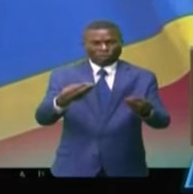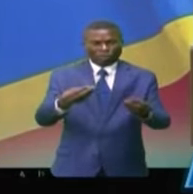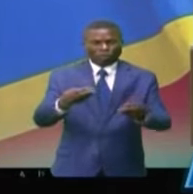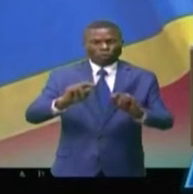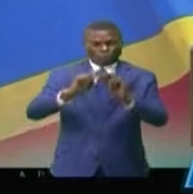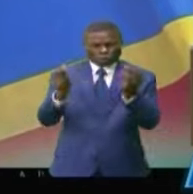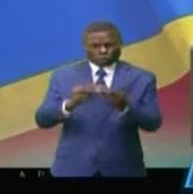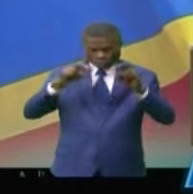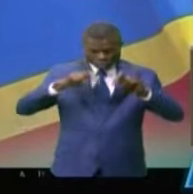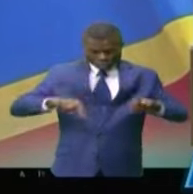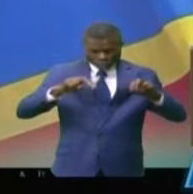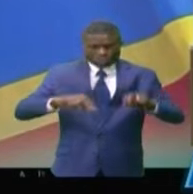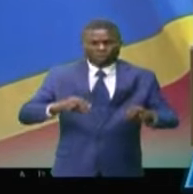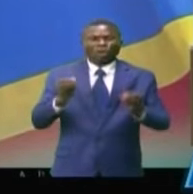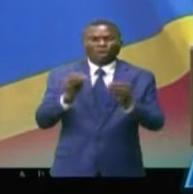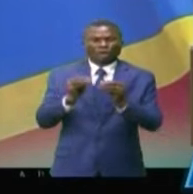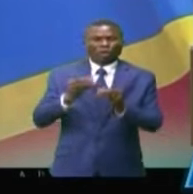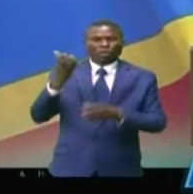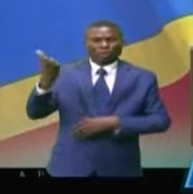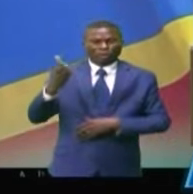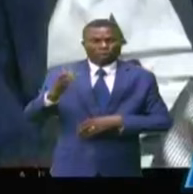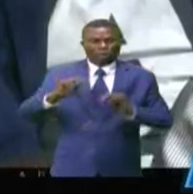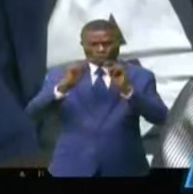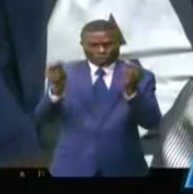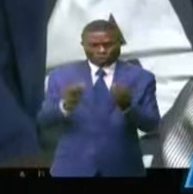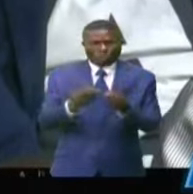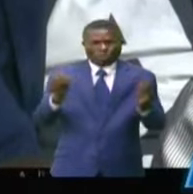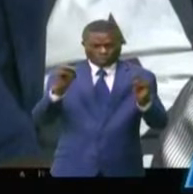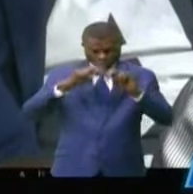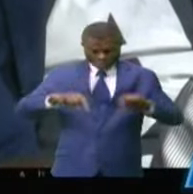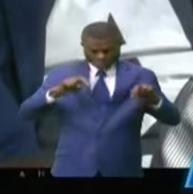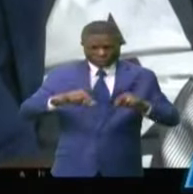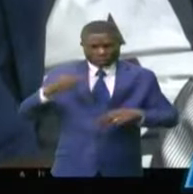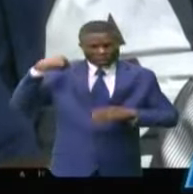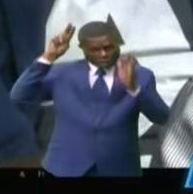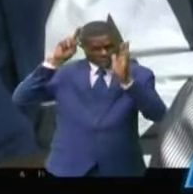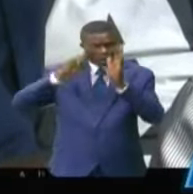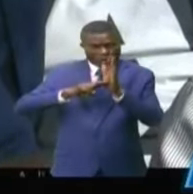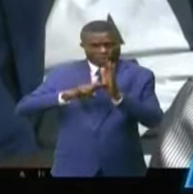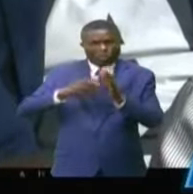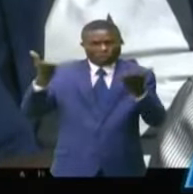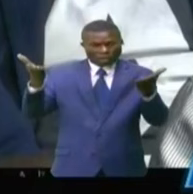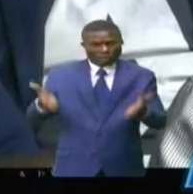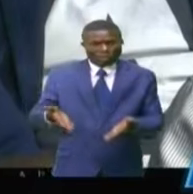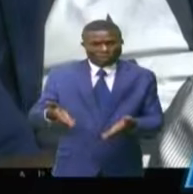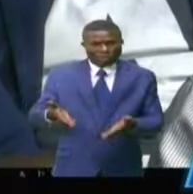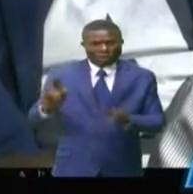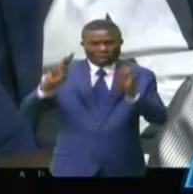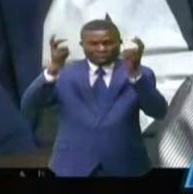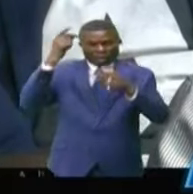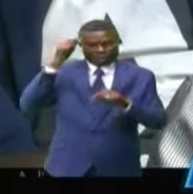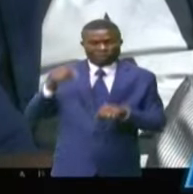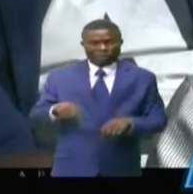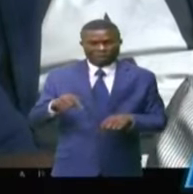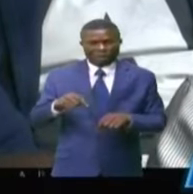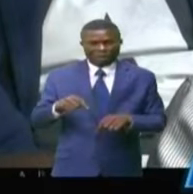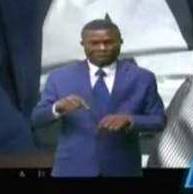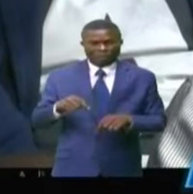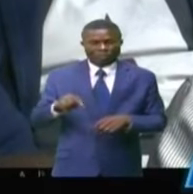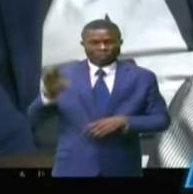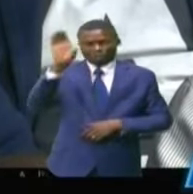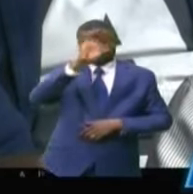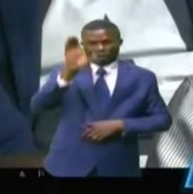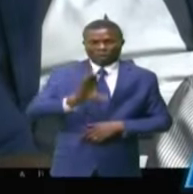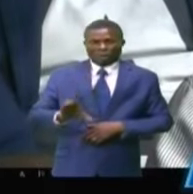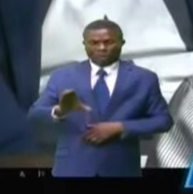commission d'enquête qui s'est réunie déjà. Et la commission d'enquête, comme le gouverneur est en séjour dans la ville de Kinshasa, eh bien,